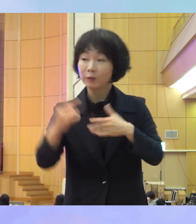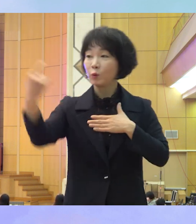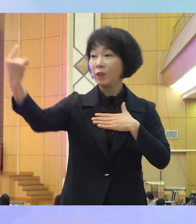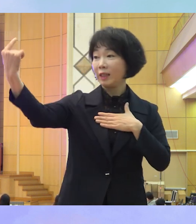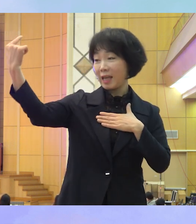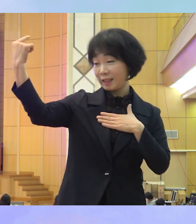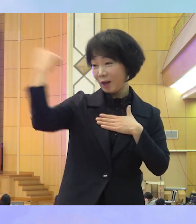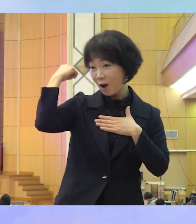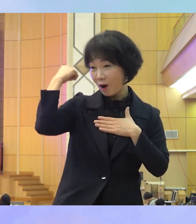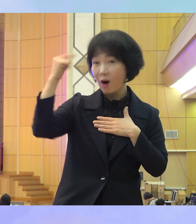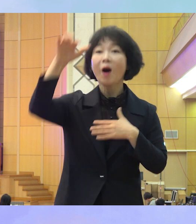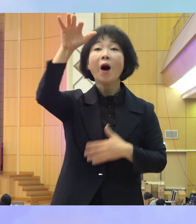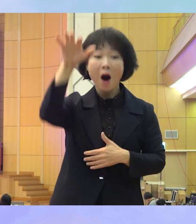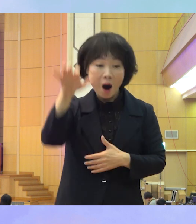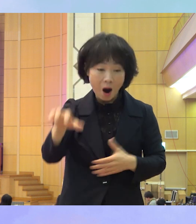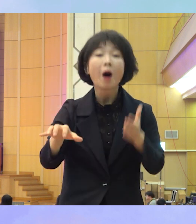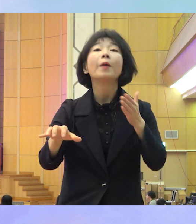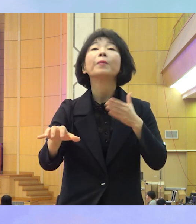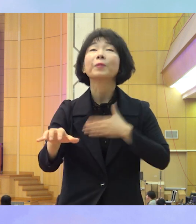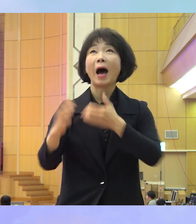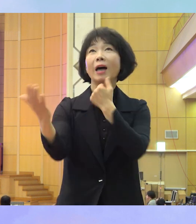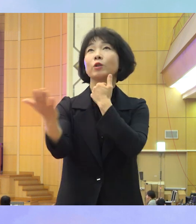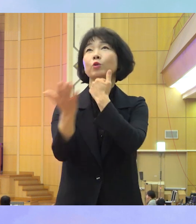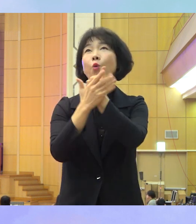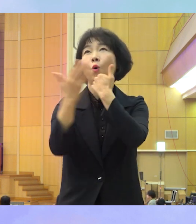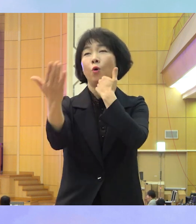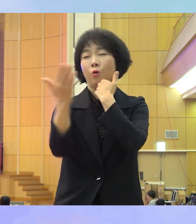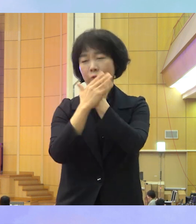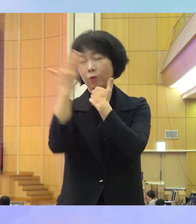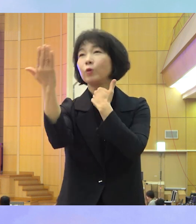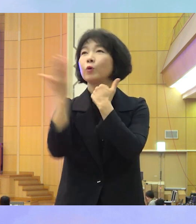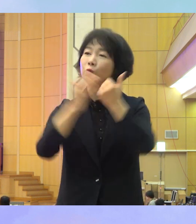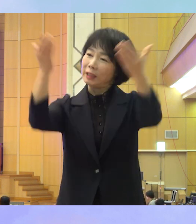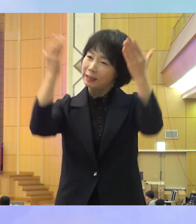나의 등 뒤에서 나를